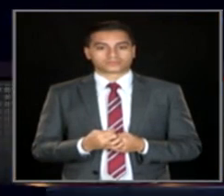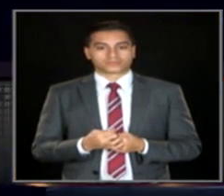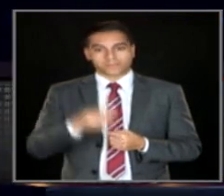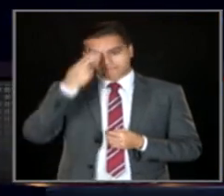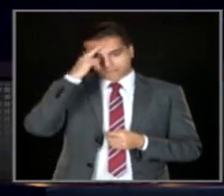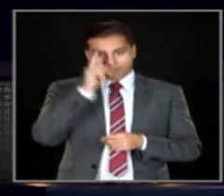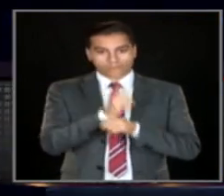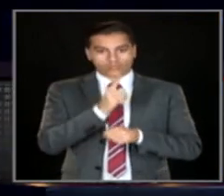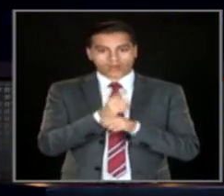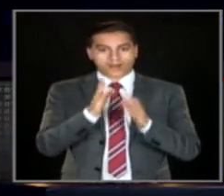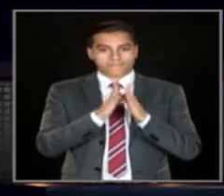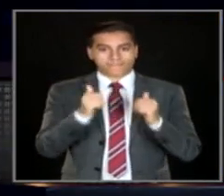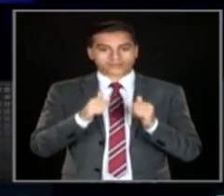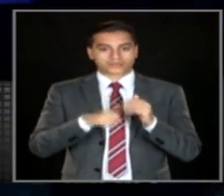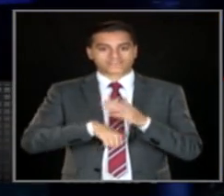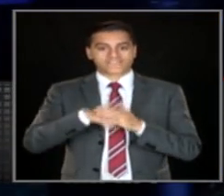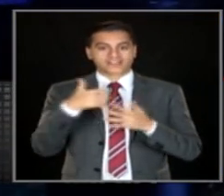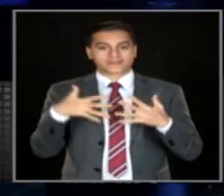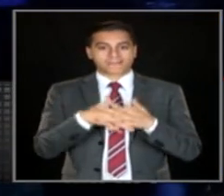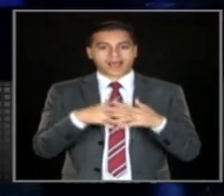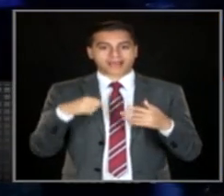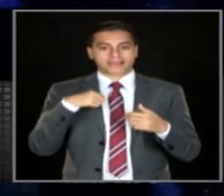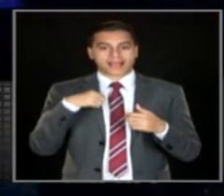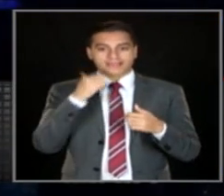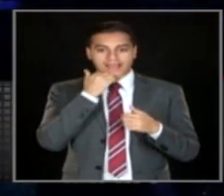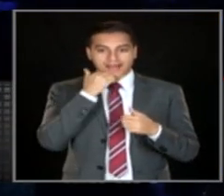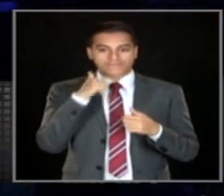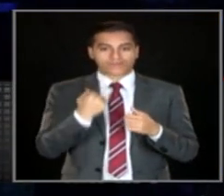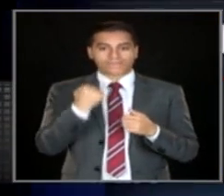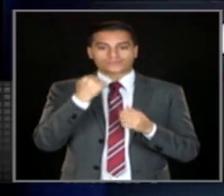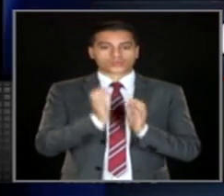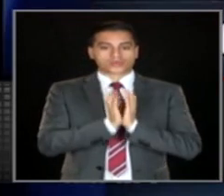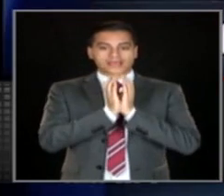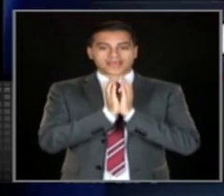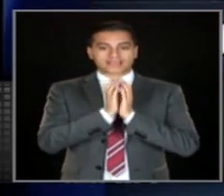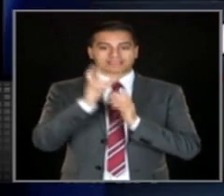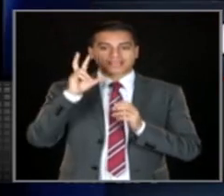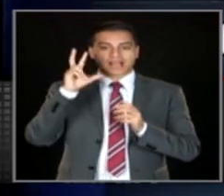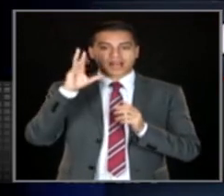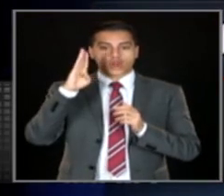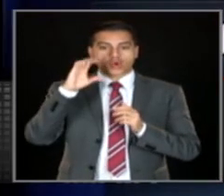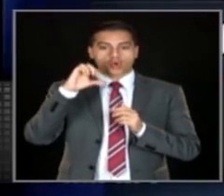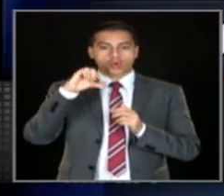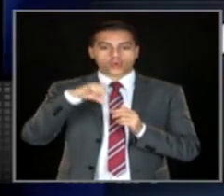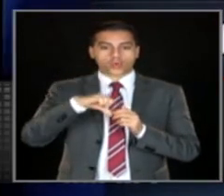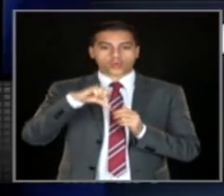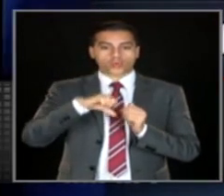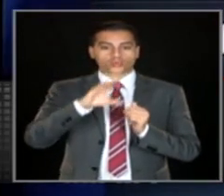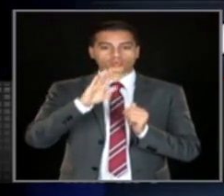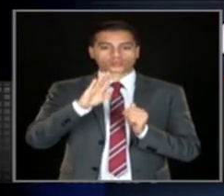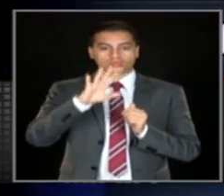من هو المدرب المصري الذي فاز مع النادي الأهلي ببطولة كأس الكؤوس